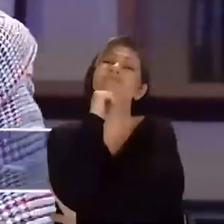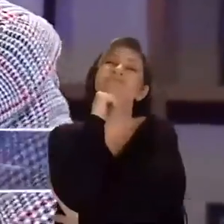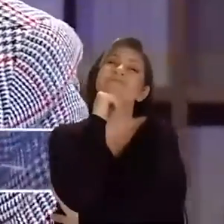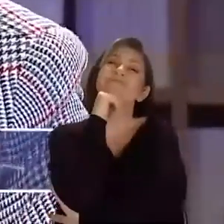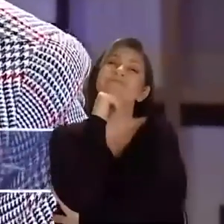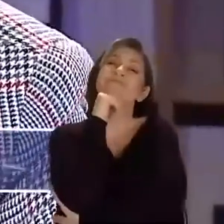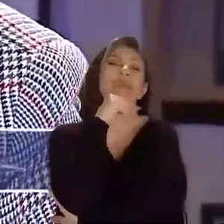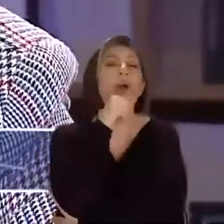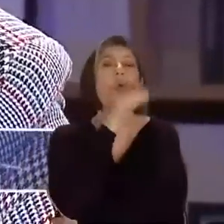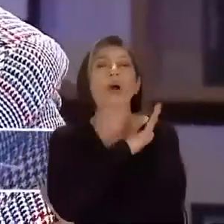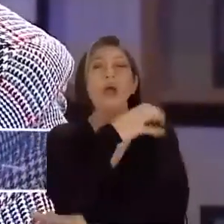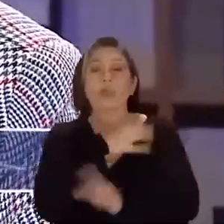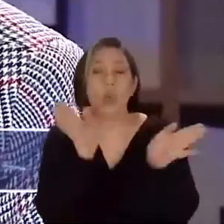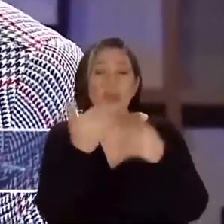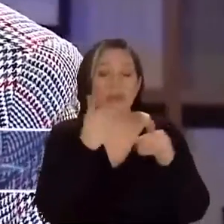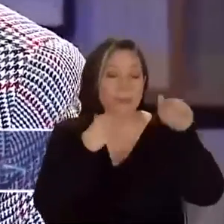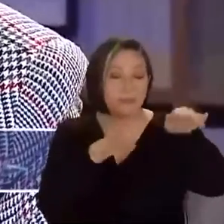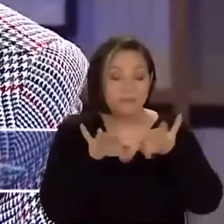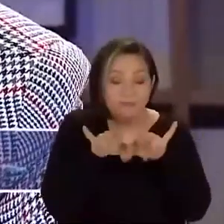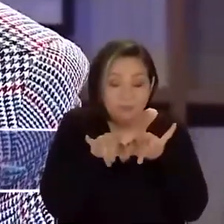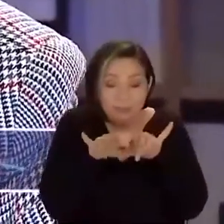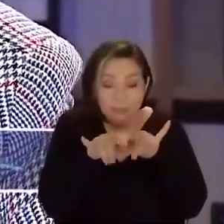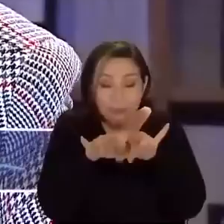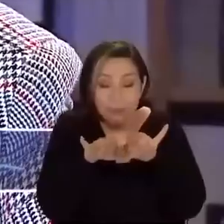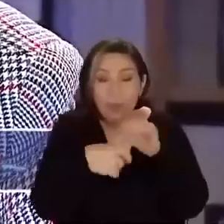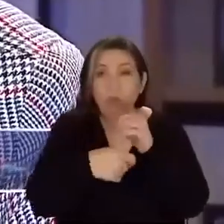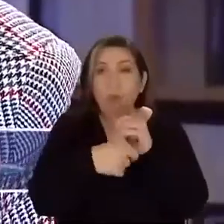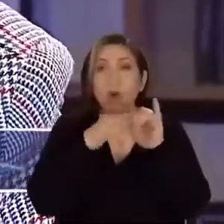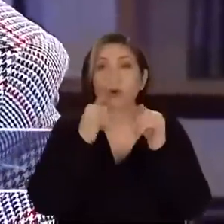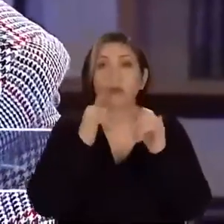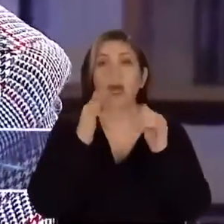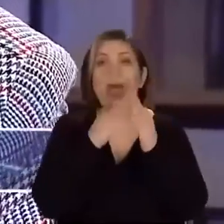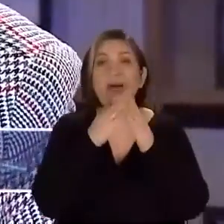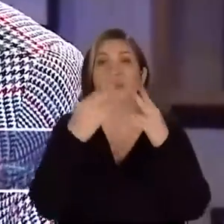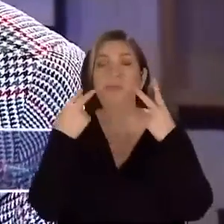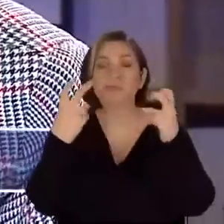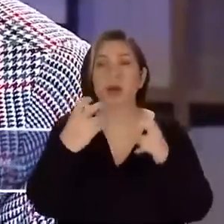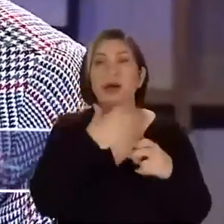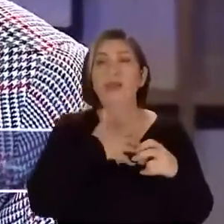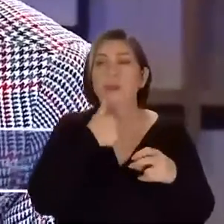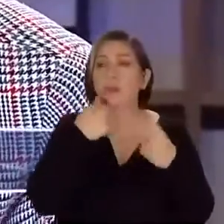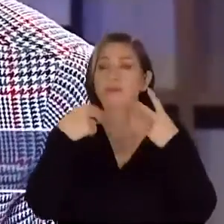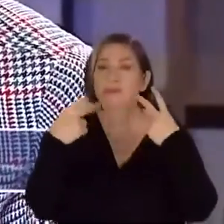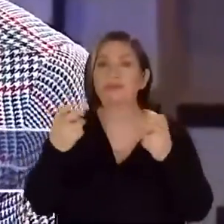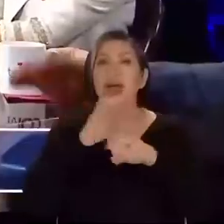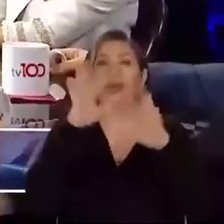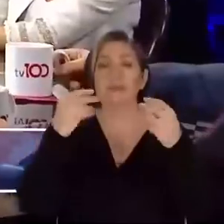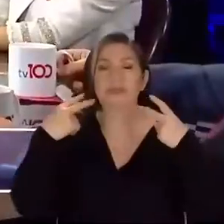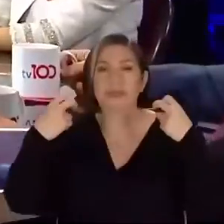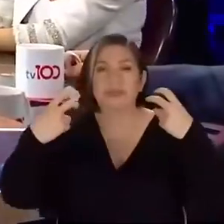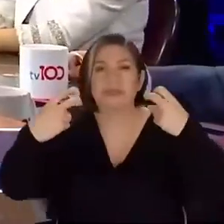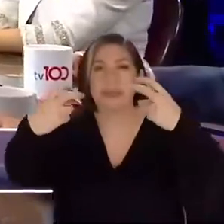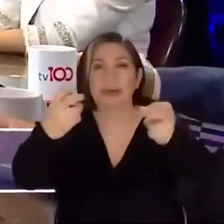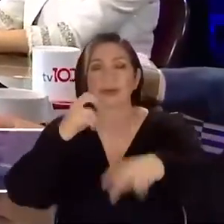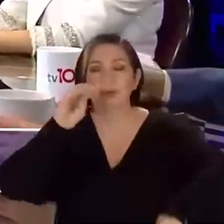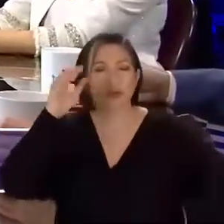Oğlan kendi yatak odasında internetten kumar oynamış, evde elden gitmiş. Anne baba da gitmiş, bilmem ne de gitmiş.